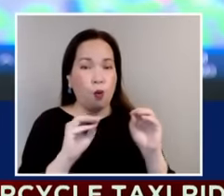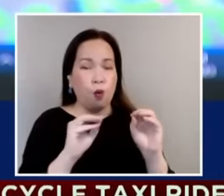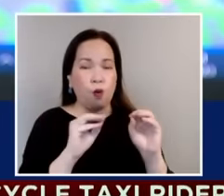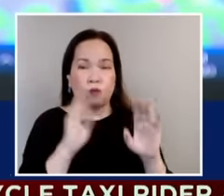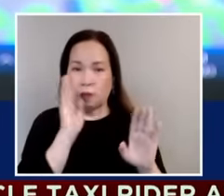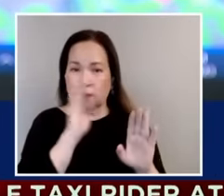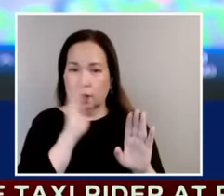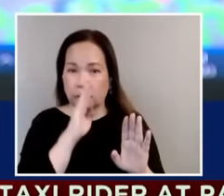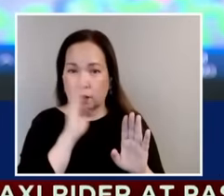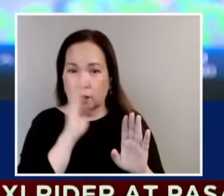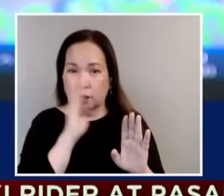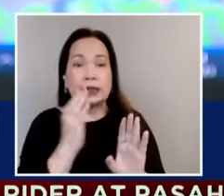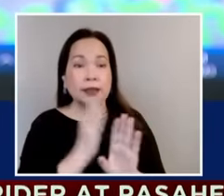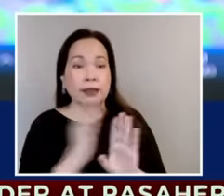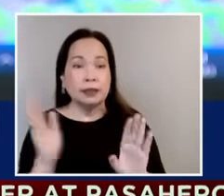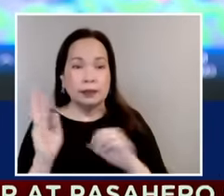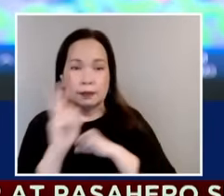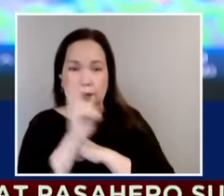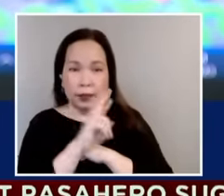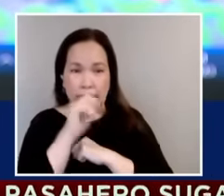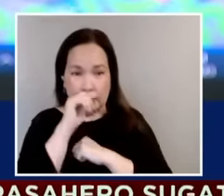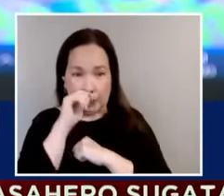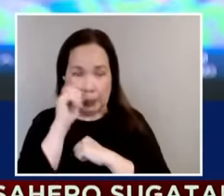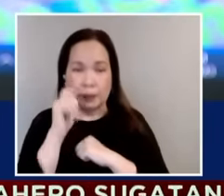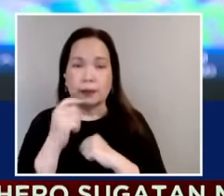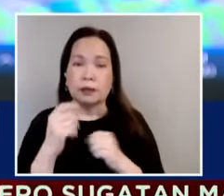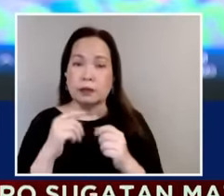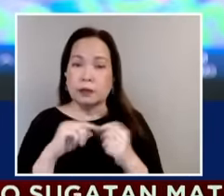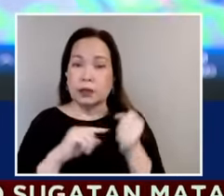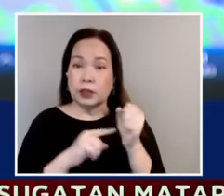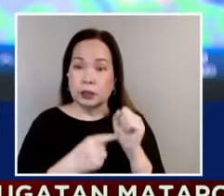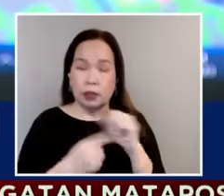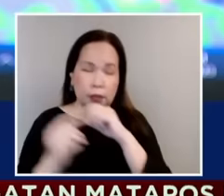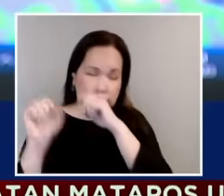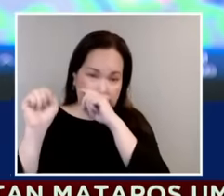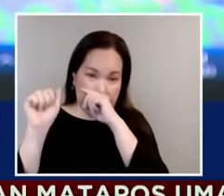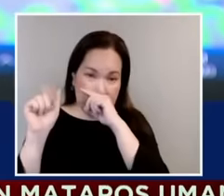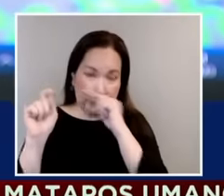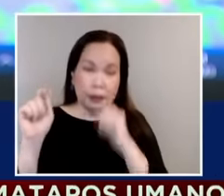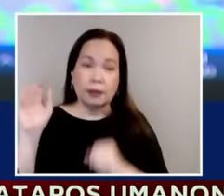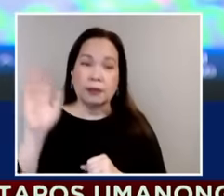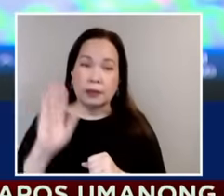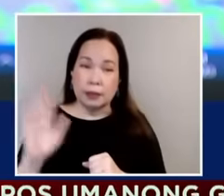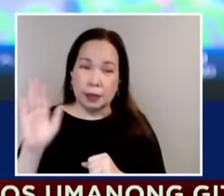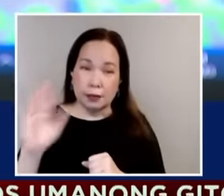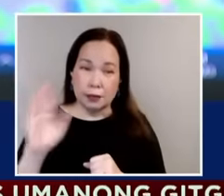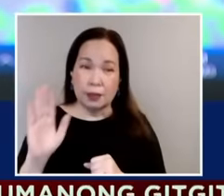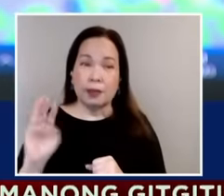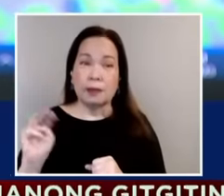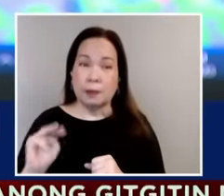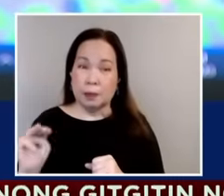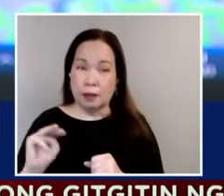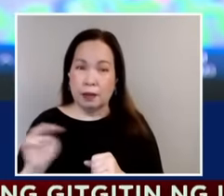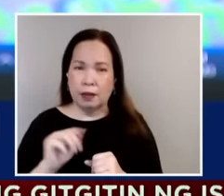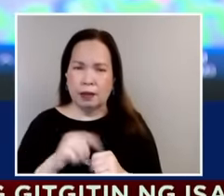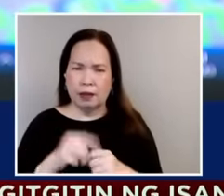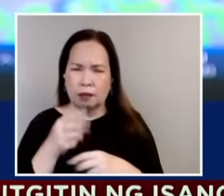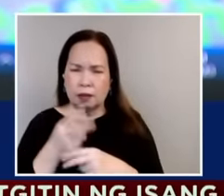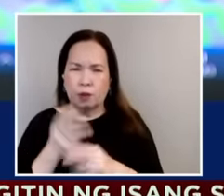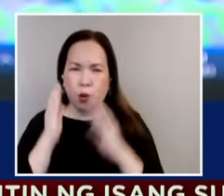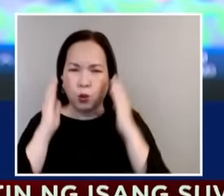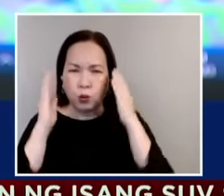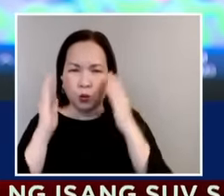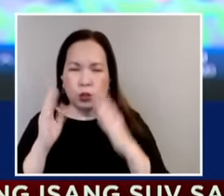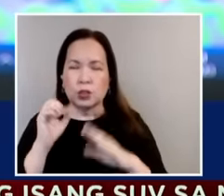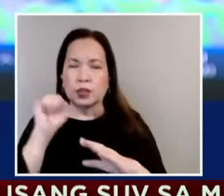and Eastern Visayas. So, nung simula po nung Sabado, Linggo hanggang Lunes, halos dito nakatutok sa Southern Luzon or sa